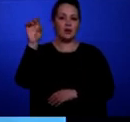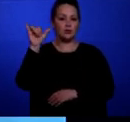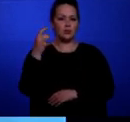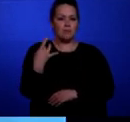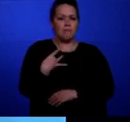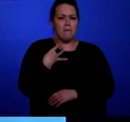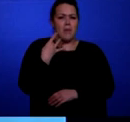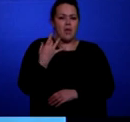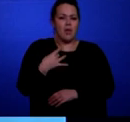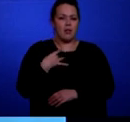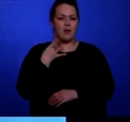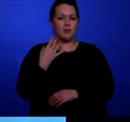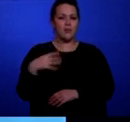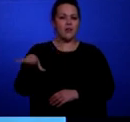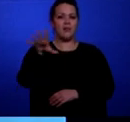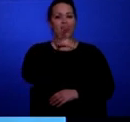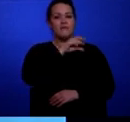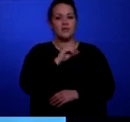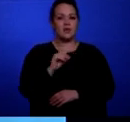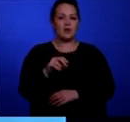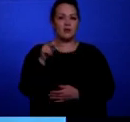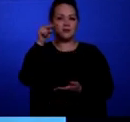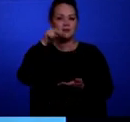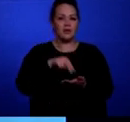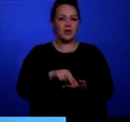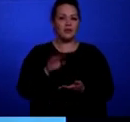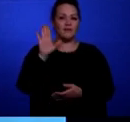Белая-пребелая вся стоит в цвету.